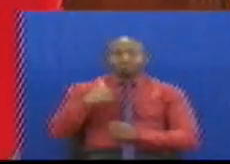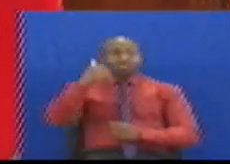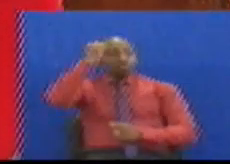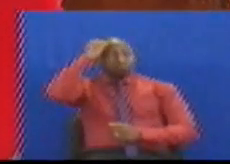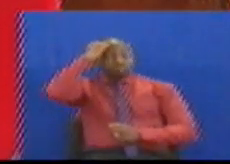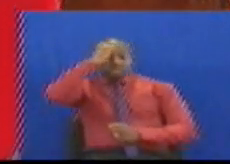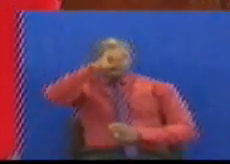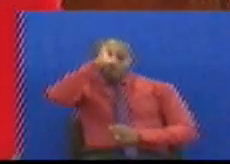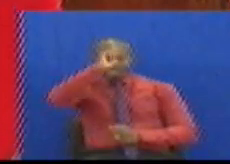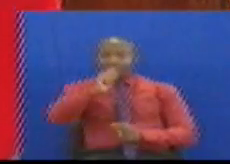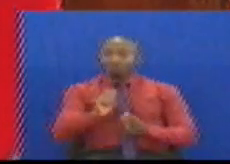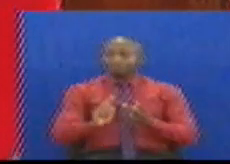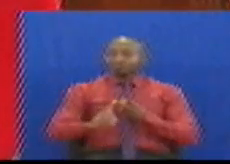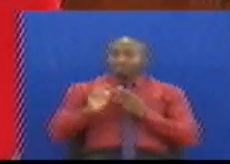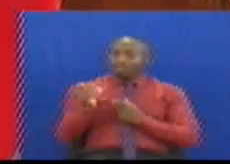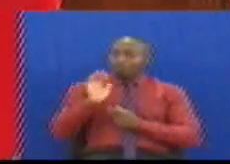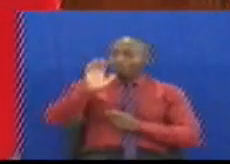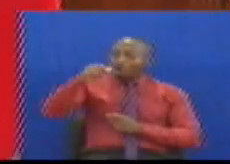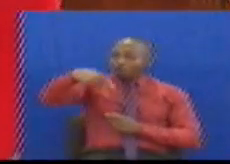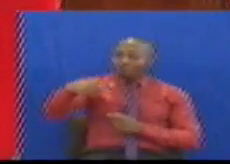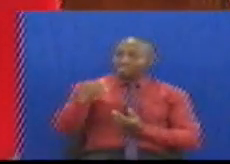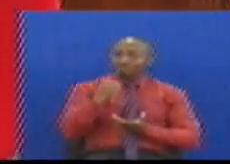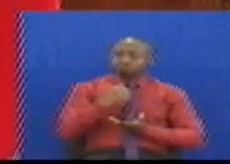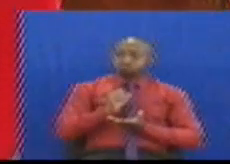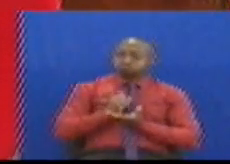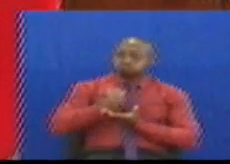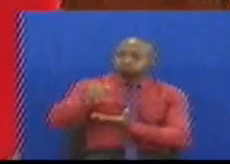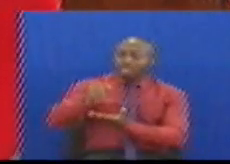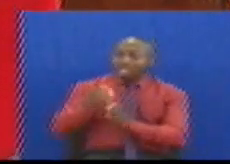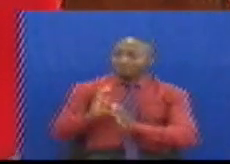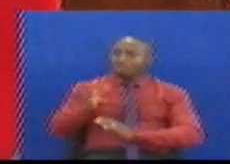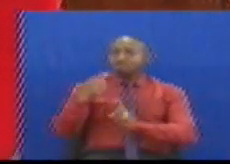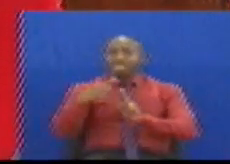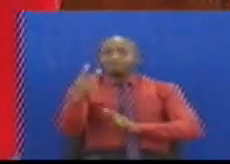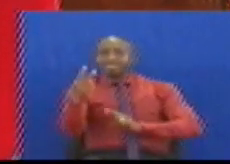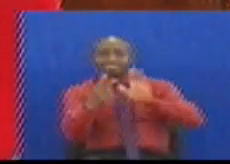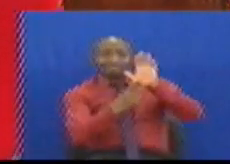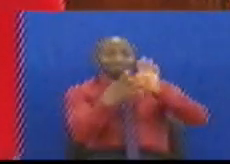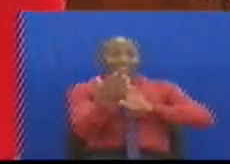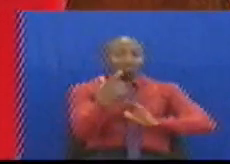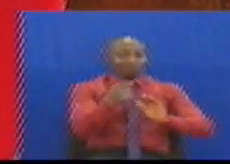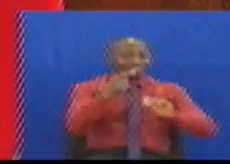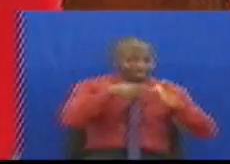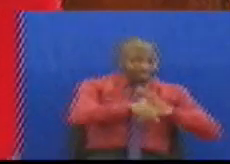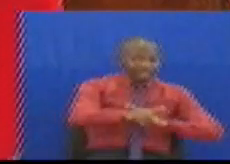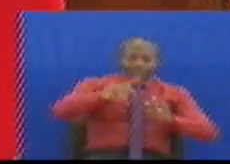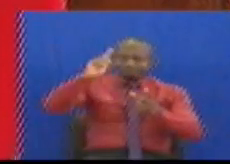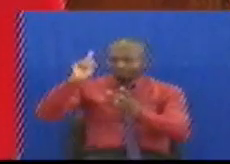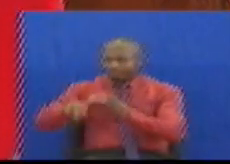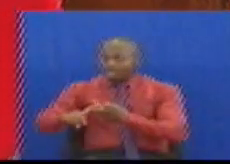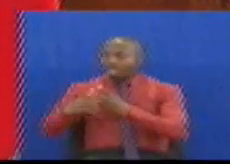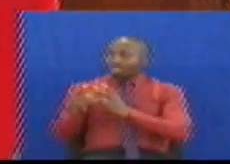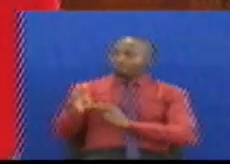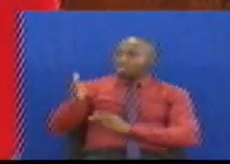mheshimiwa wabunge. Talula mwaka huu imetengewa shilingi bilioni 275 kwa fedha za ndani na shilingi